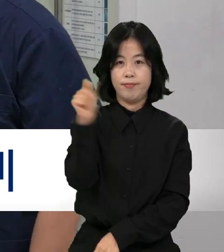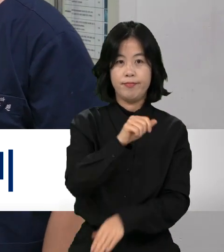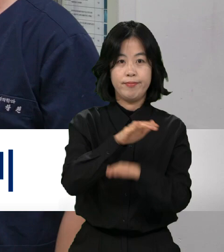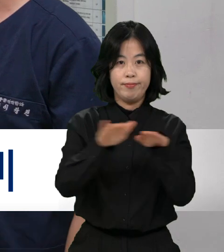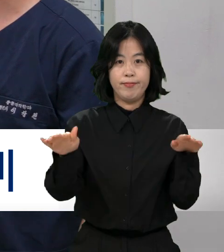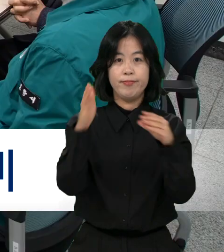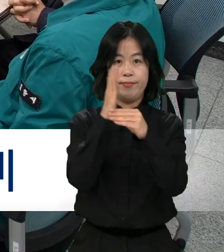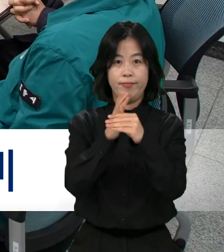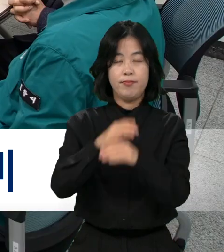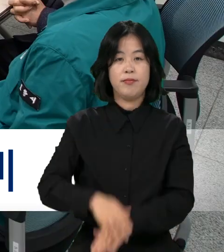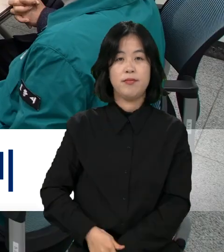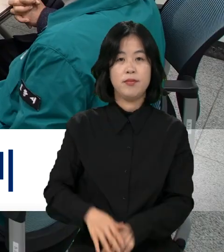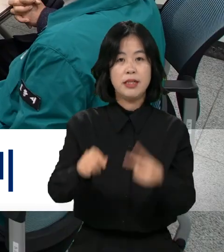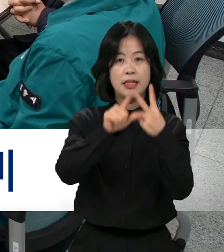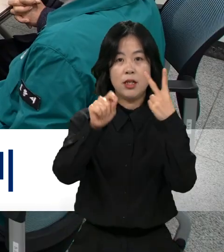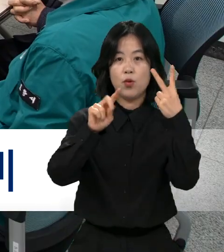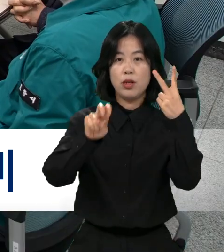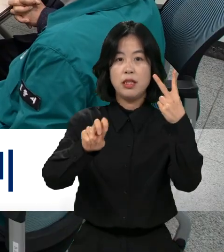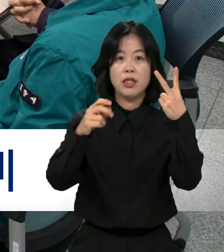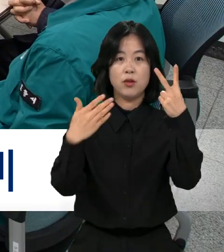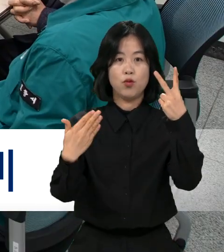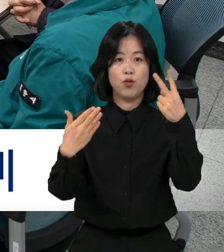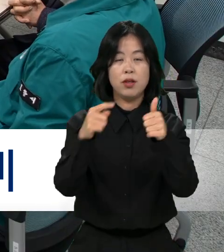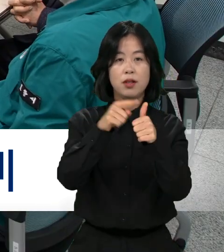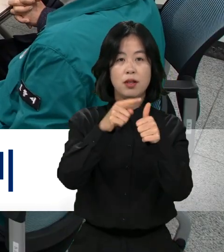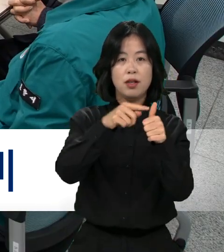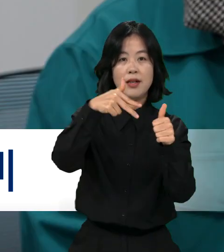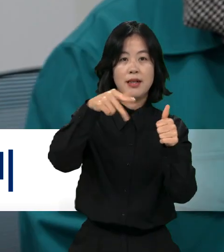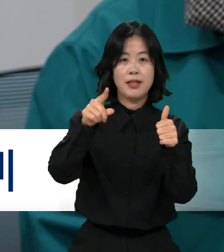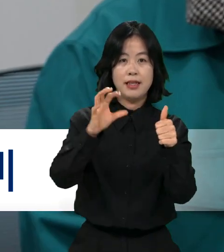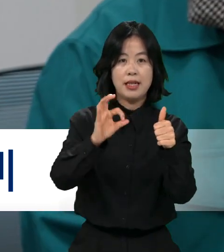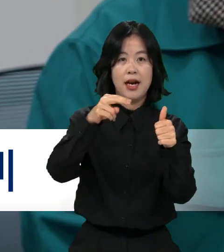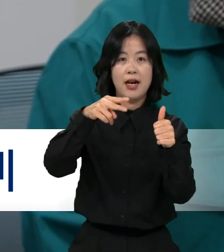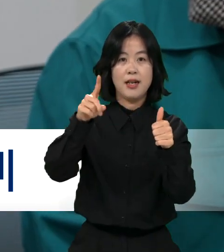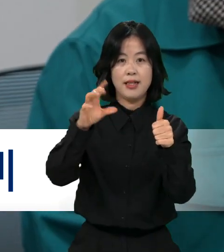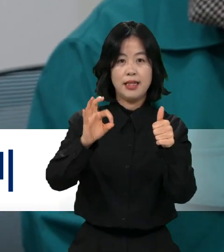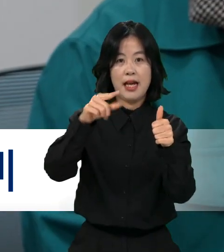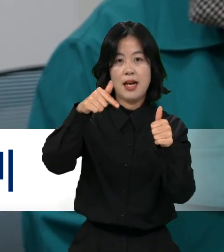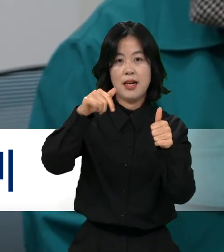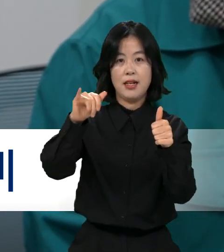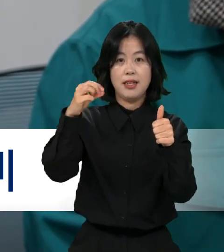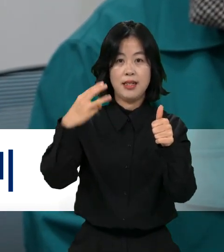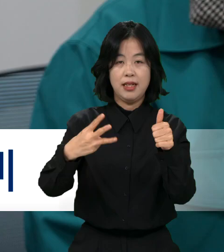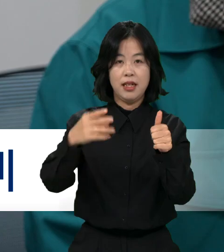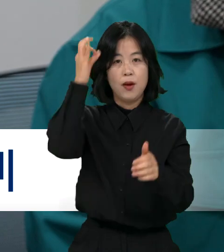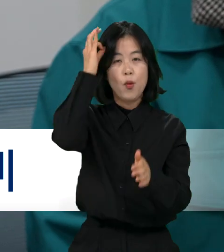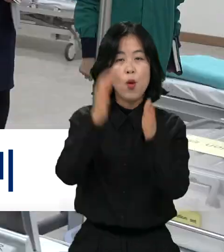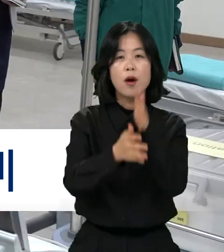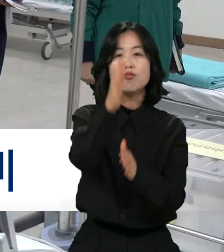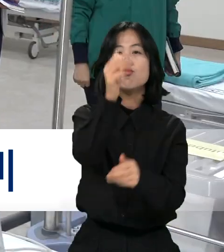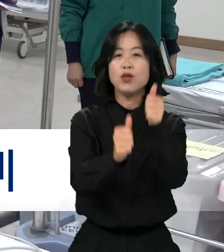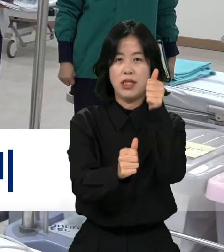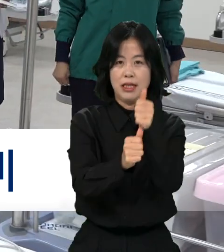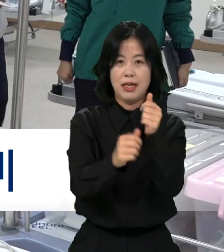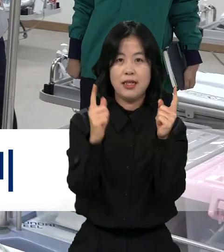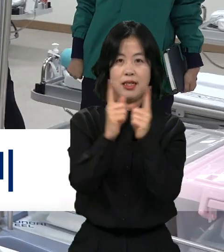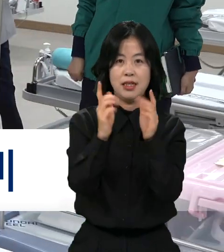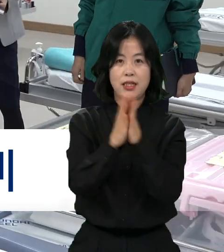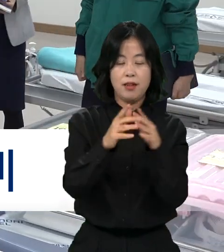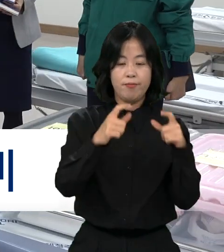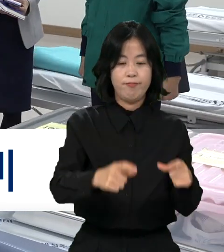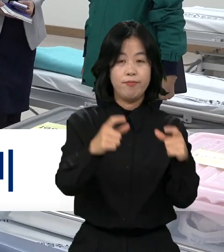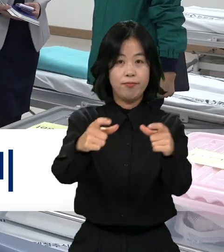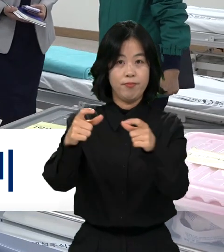전담제를 실시해 의료 대란에 신속하게 대처하고 있습니다 29일 책임 전담제 총괄인 장상길